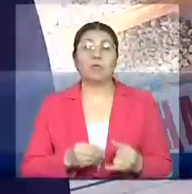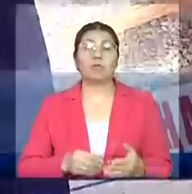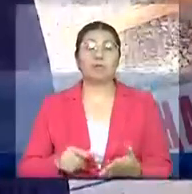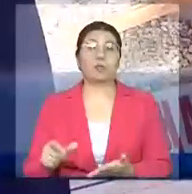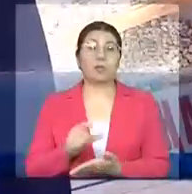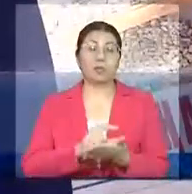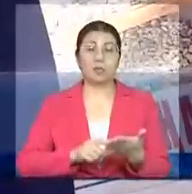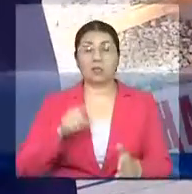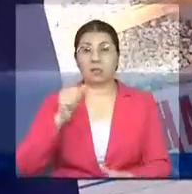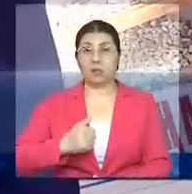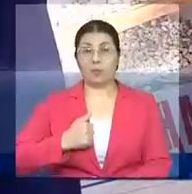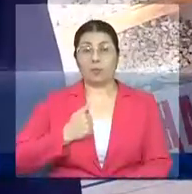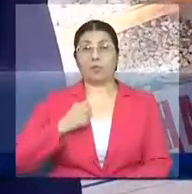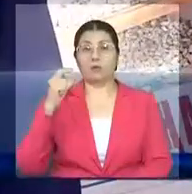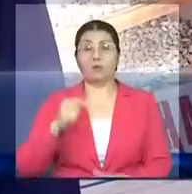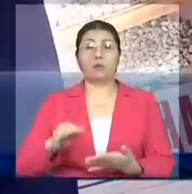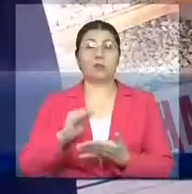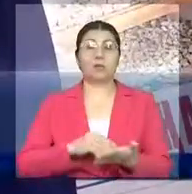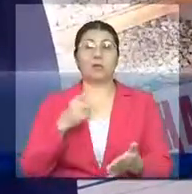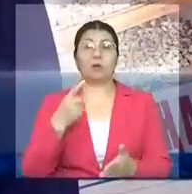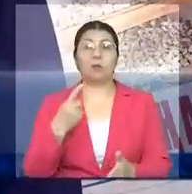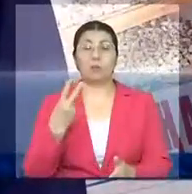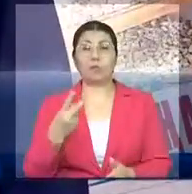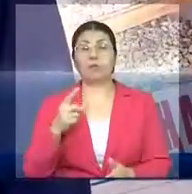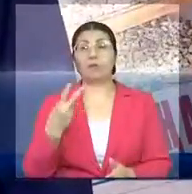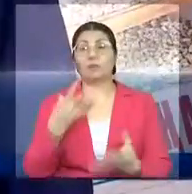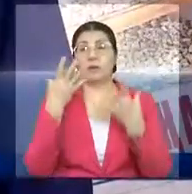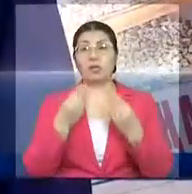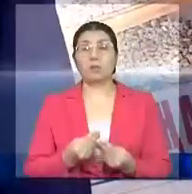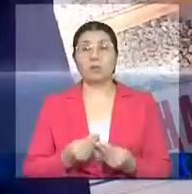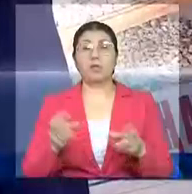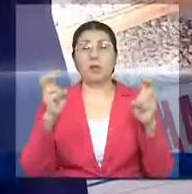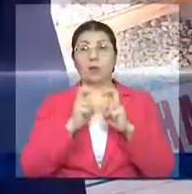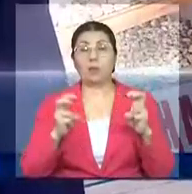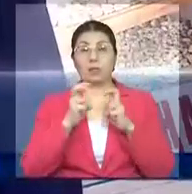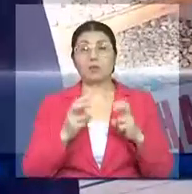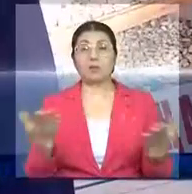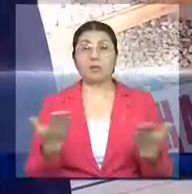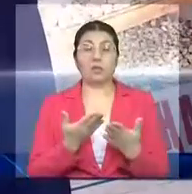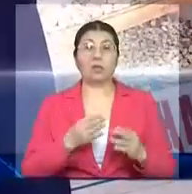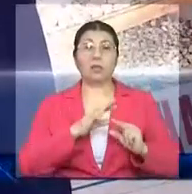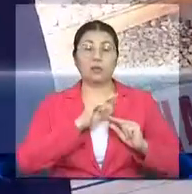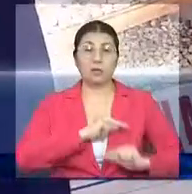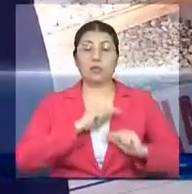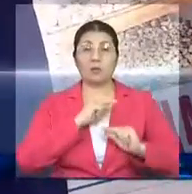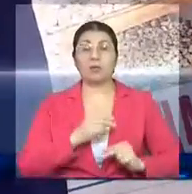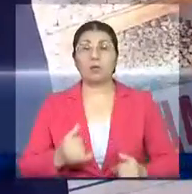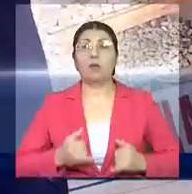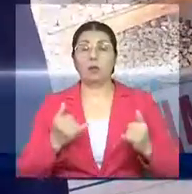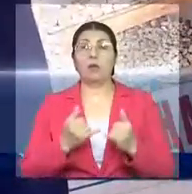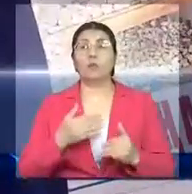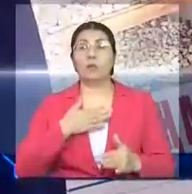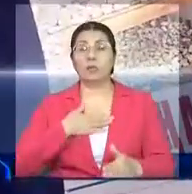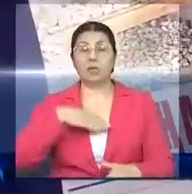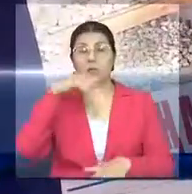многих известных ученых. За эти два дня мы вспомнили о том, какой вклад они внесли в развитие нашего региона, нашей страны.